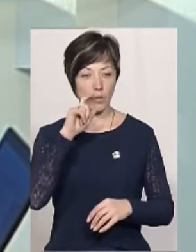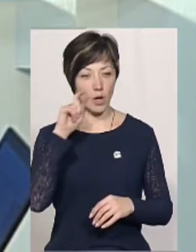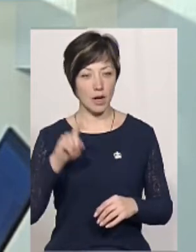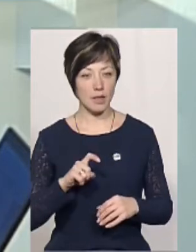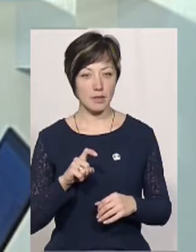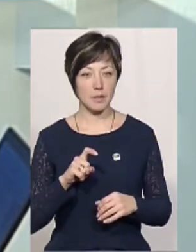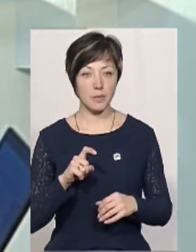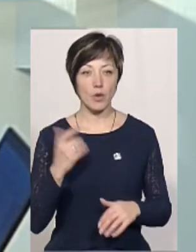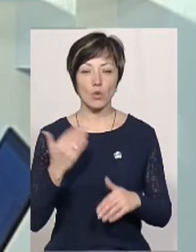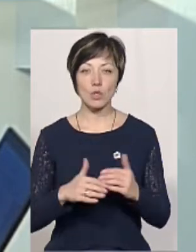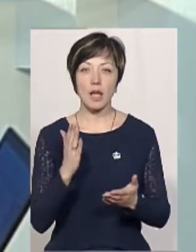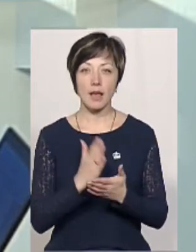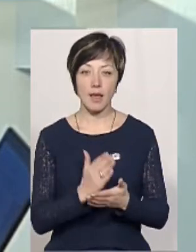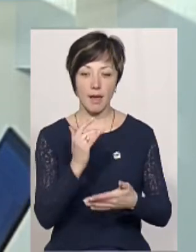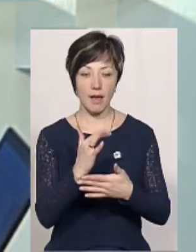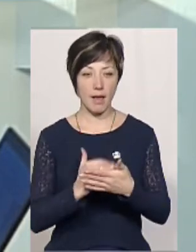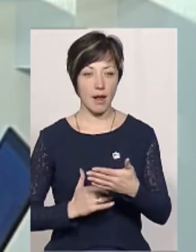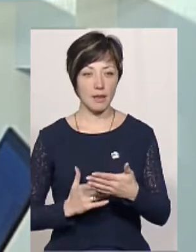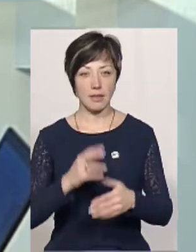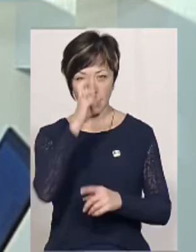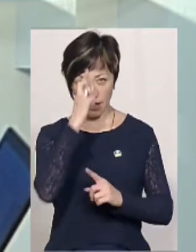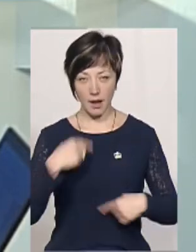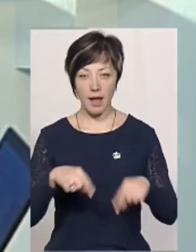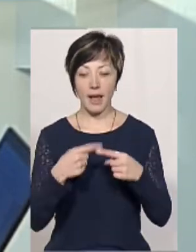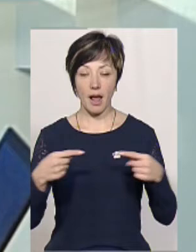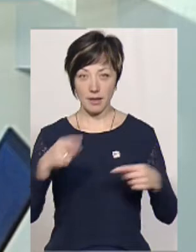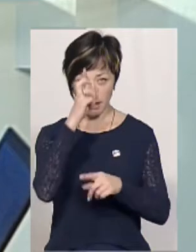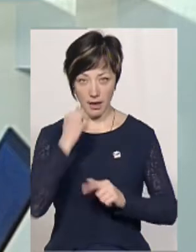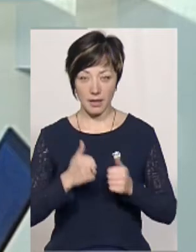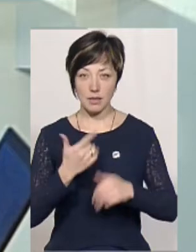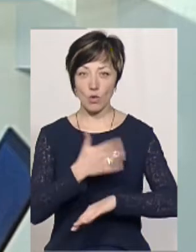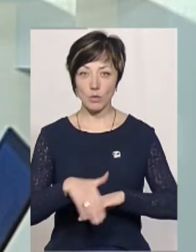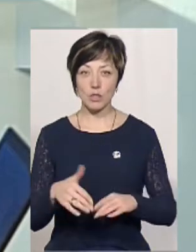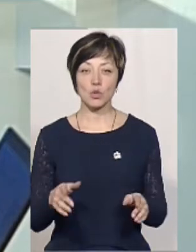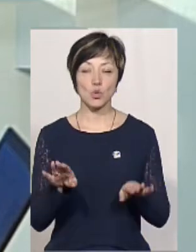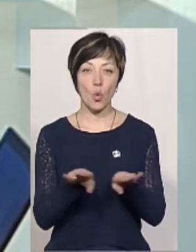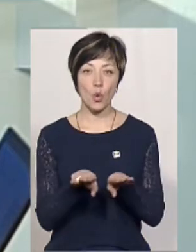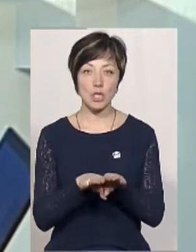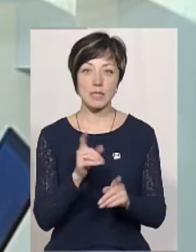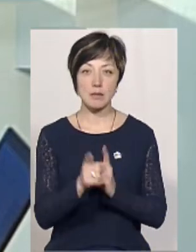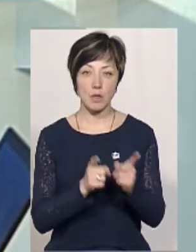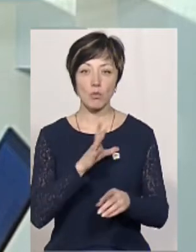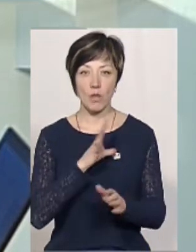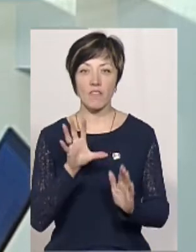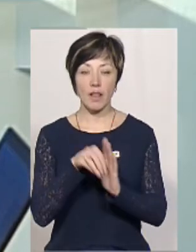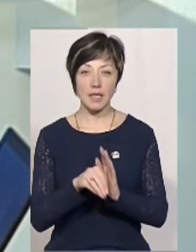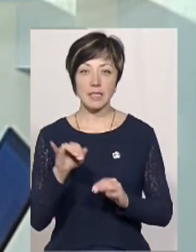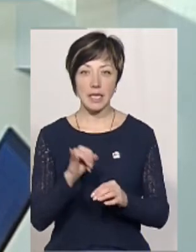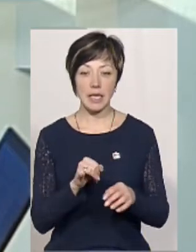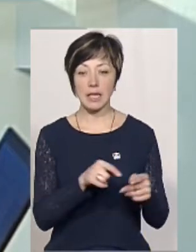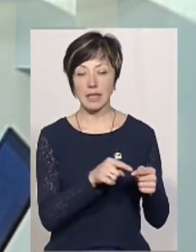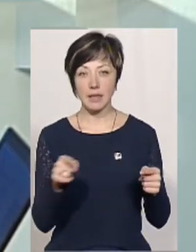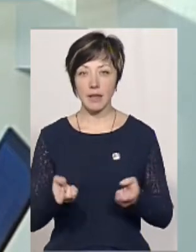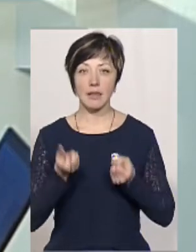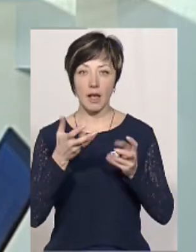Україні. Вже є ряд країн зарубіжних, які такі ж схожі зміни були вже внесені і вже діють